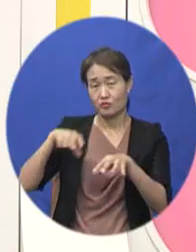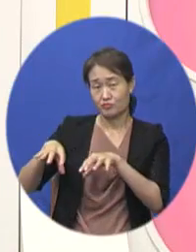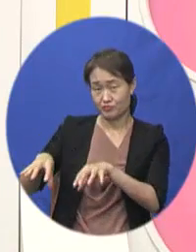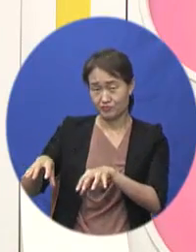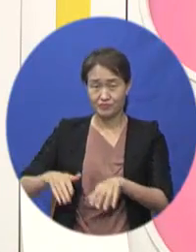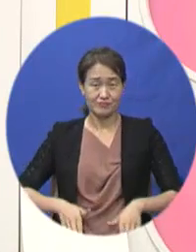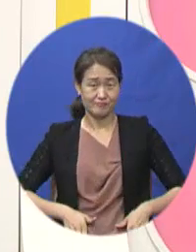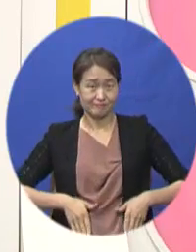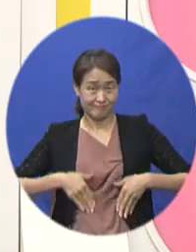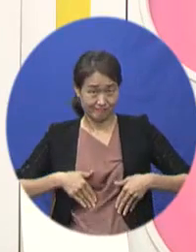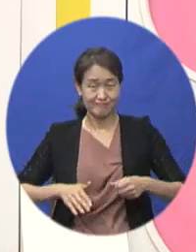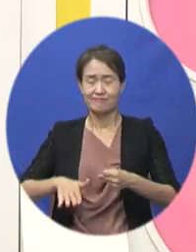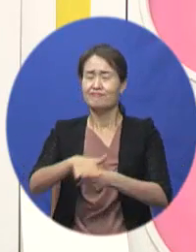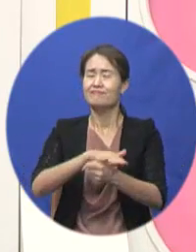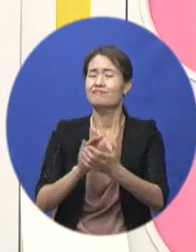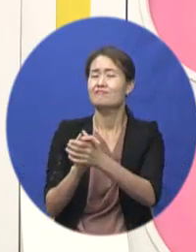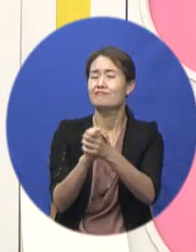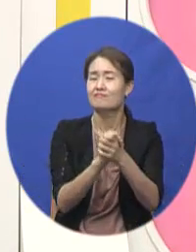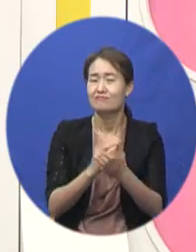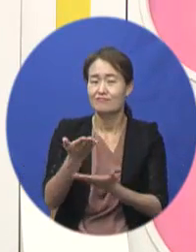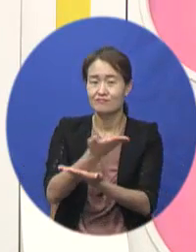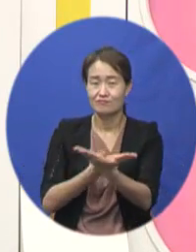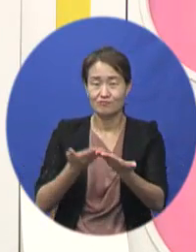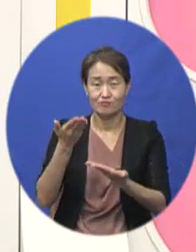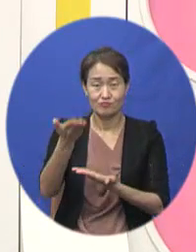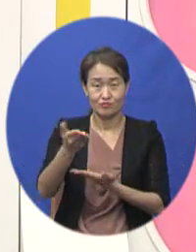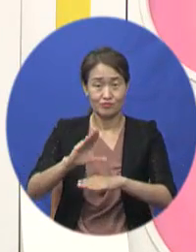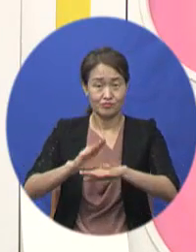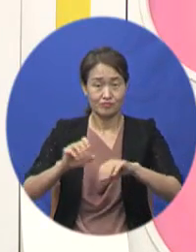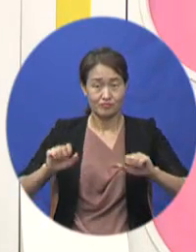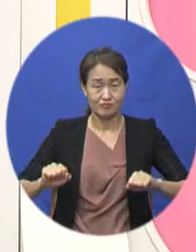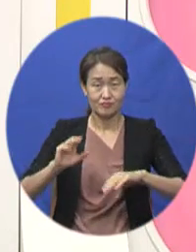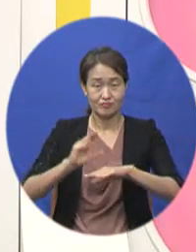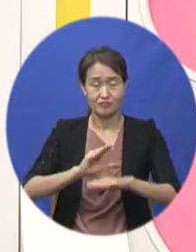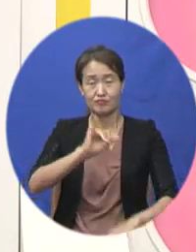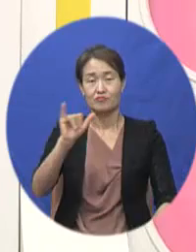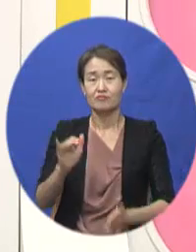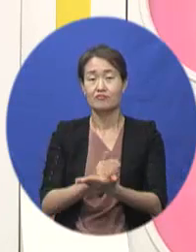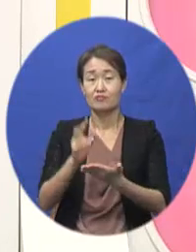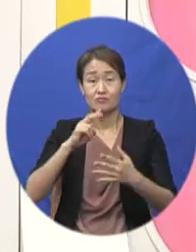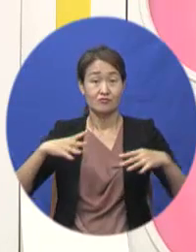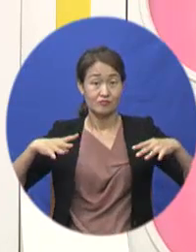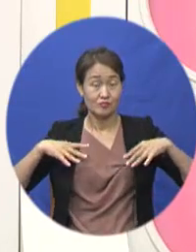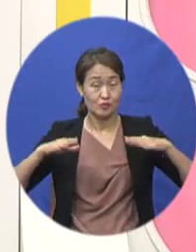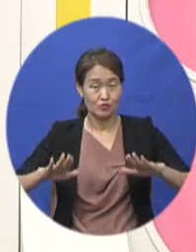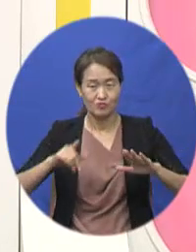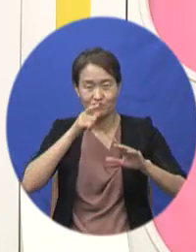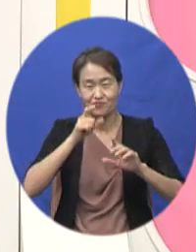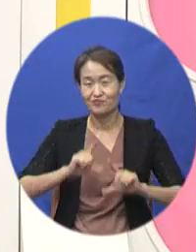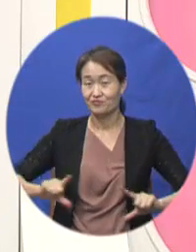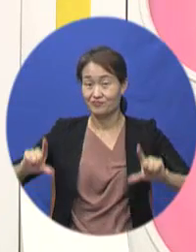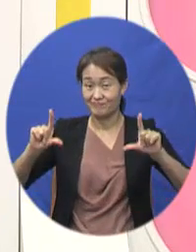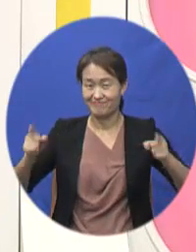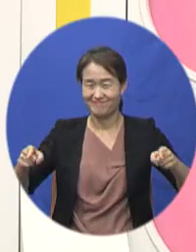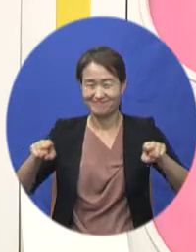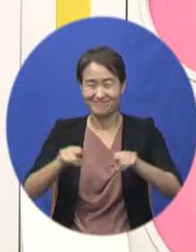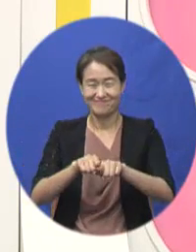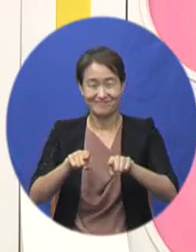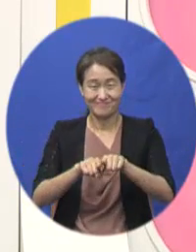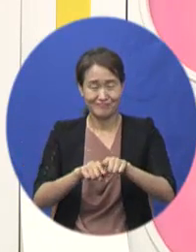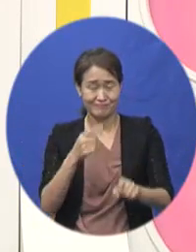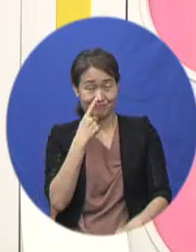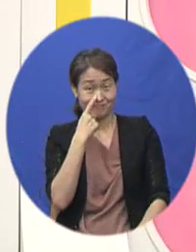이웃에게 따뜻한 사랑과 정을 나누는 방송 생방송 전국 나눔 노래자랑 오늘 수요일입니다. 또 함께